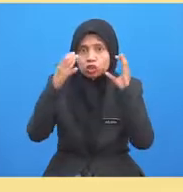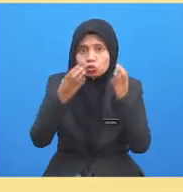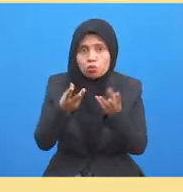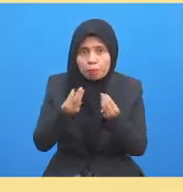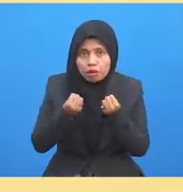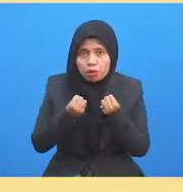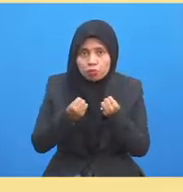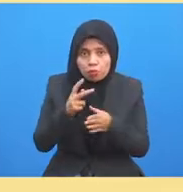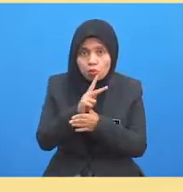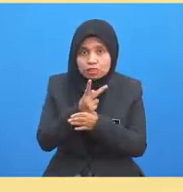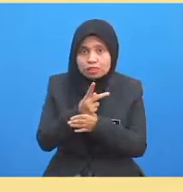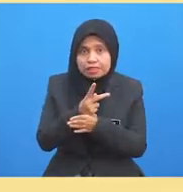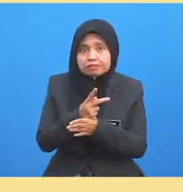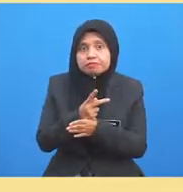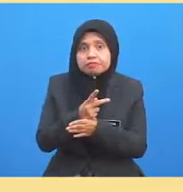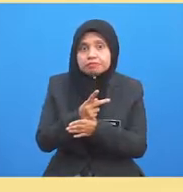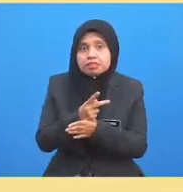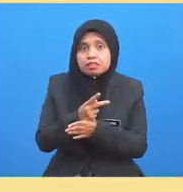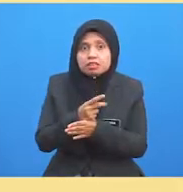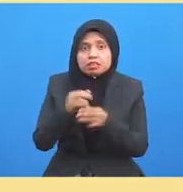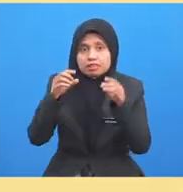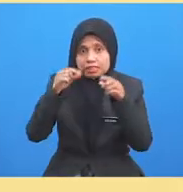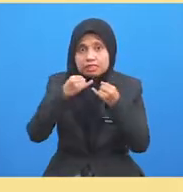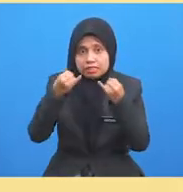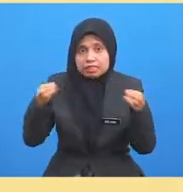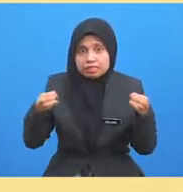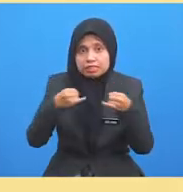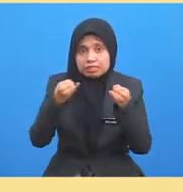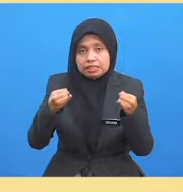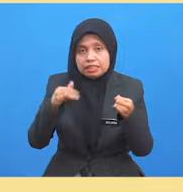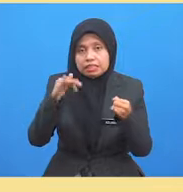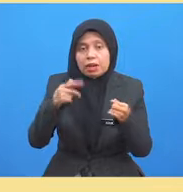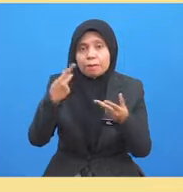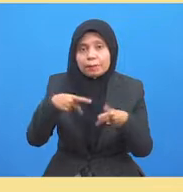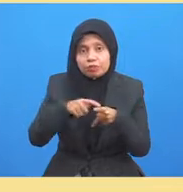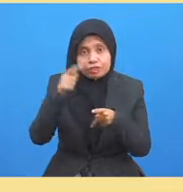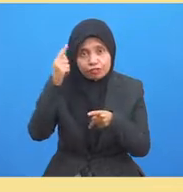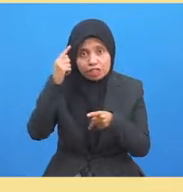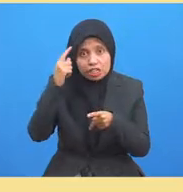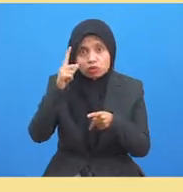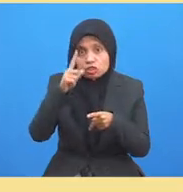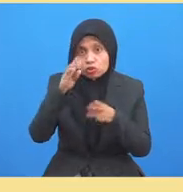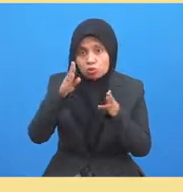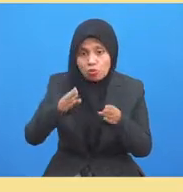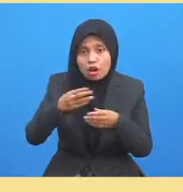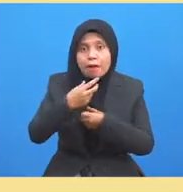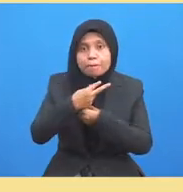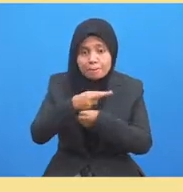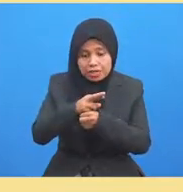ingin kongsikan beberapa kriteria utama yang perlu dipertimbangkan oleh seorang pereka